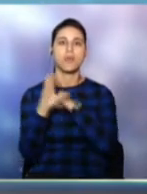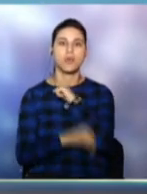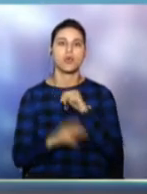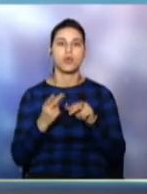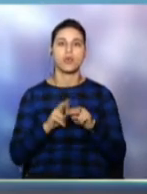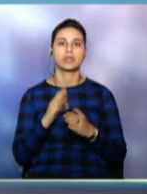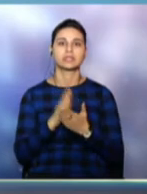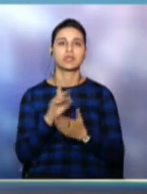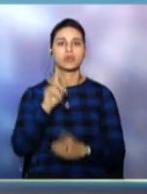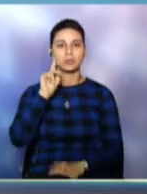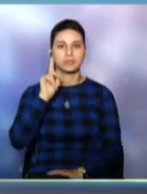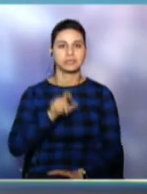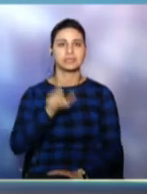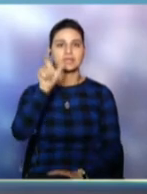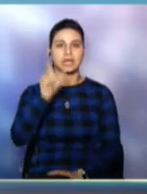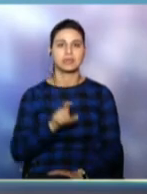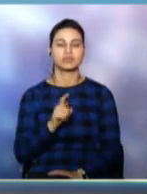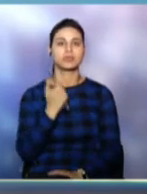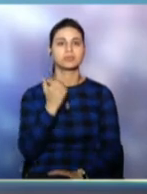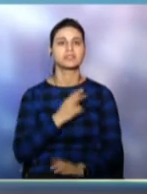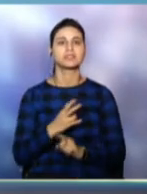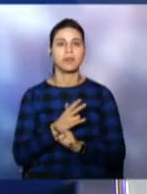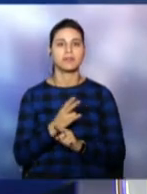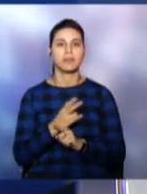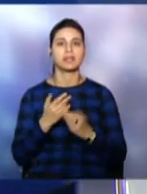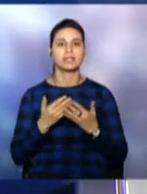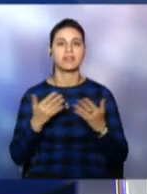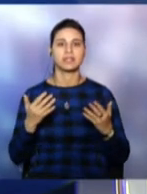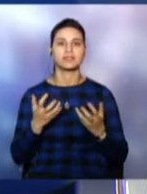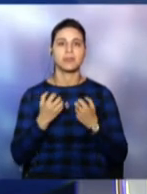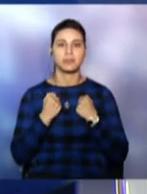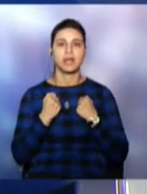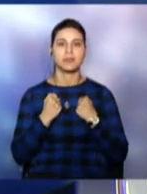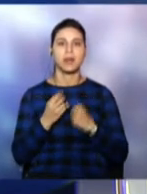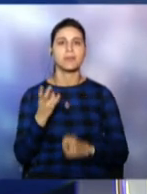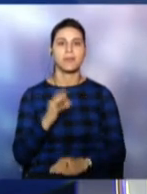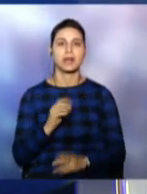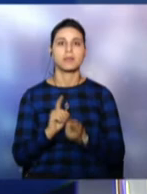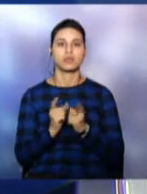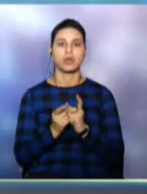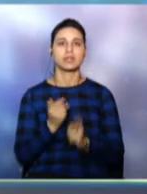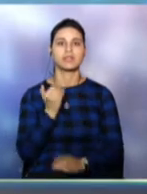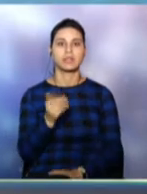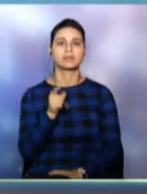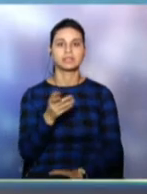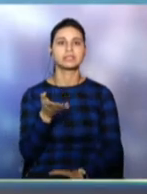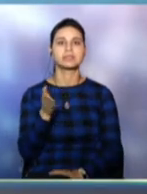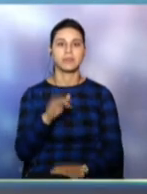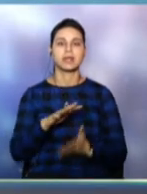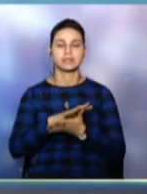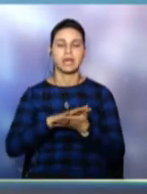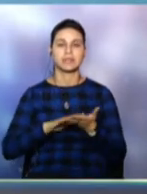ის, რომ იცის ადამიანმა, რომ ისთვის მავნებელია ამათო იმ ნივთიერების მიღება, მაგრამ მიუხედავად ამისა ის მაინც